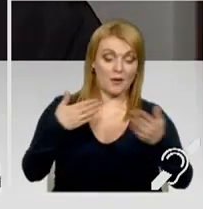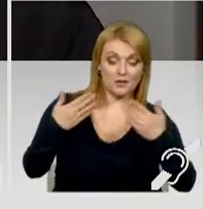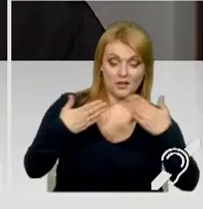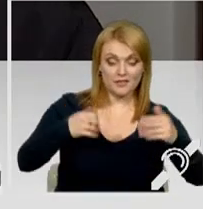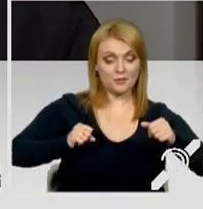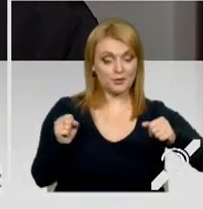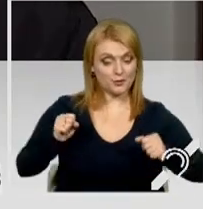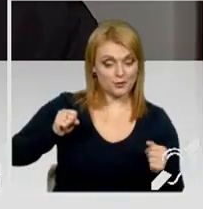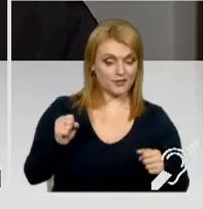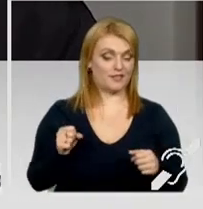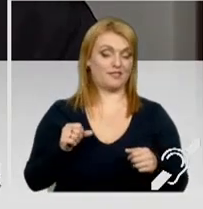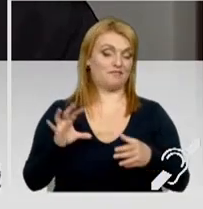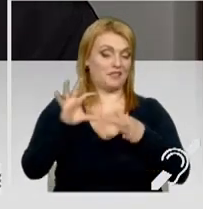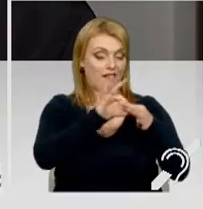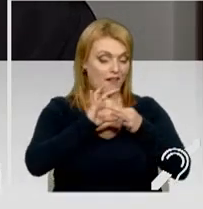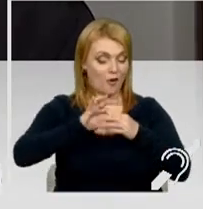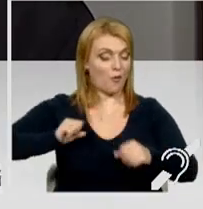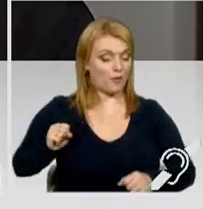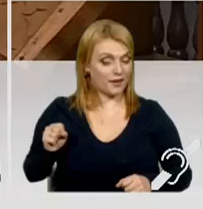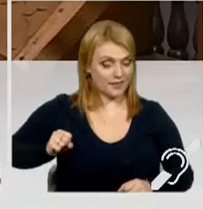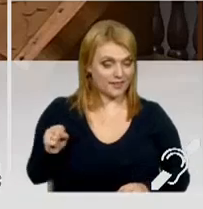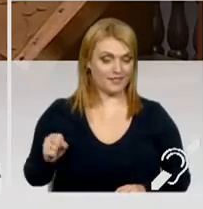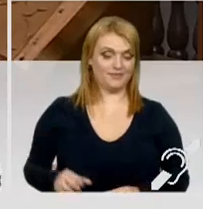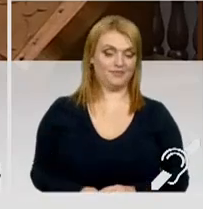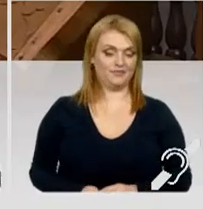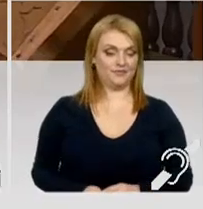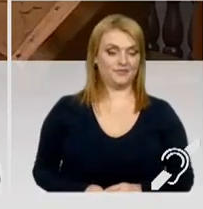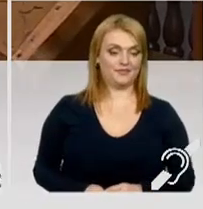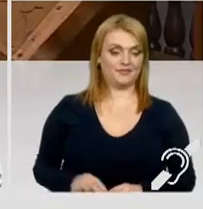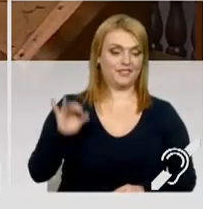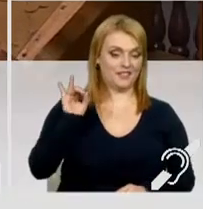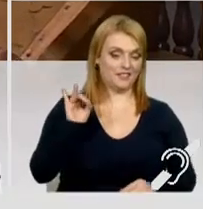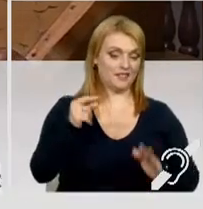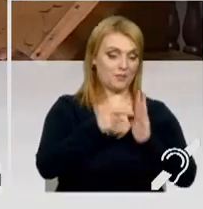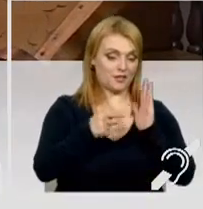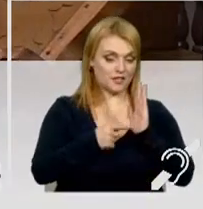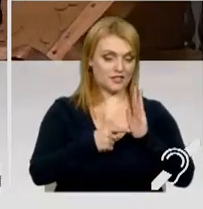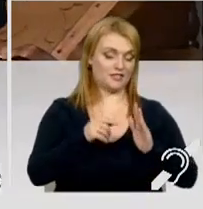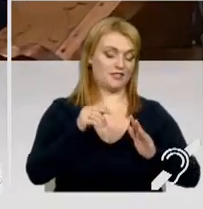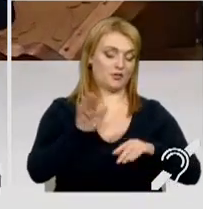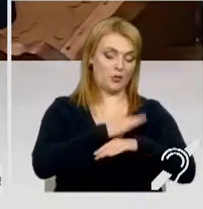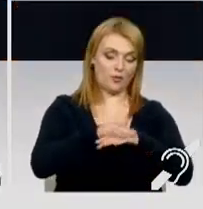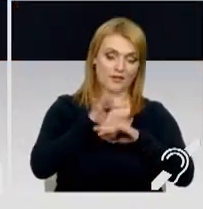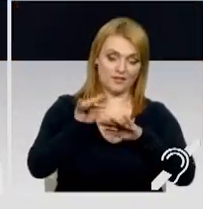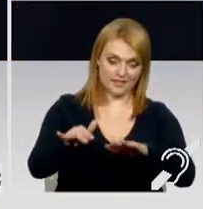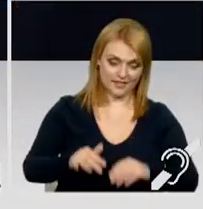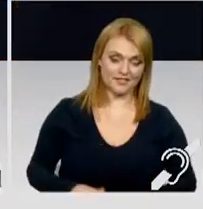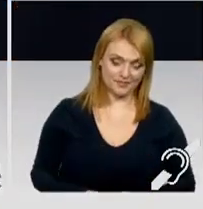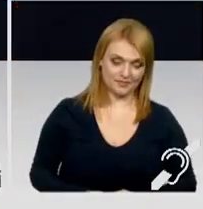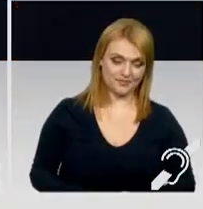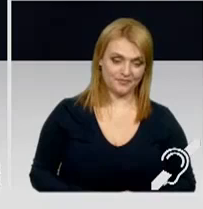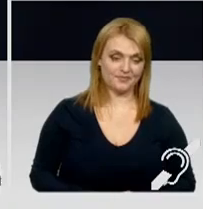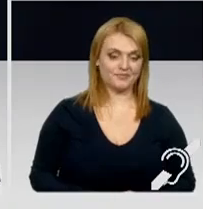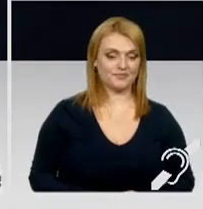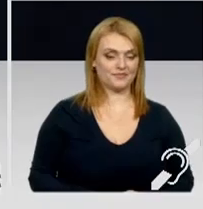ei, pentru a putea lega o prietenie și pentru a putea împărtăși aceleași valori duhovnicești. Obiectivul nostru totuși este să ajungem cea mai